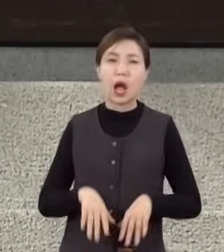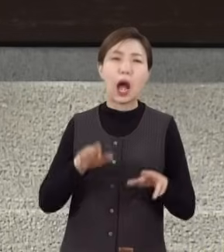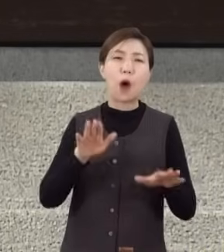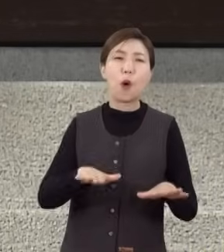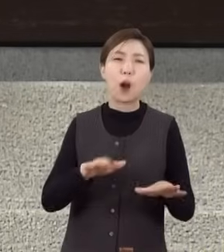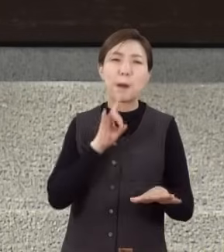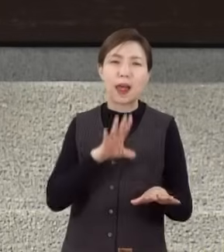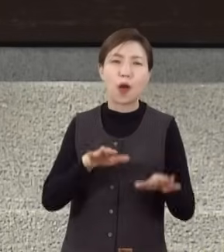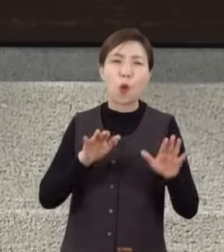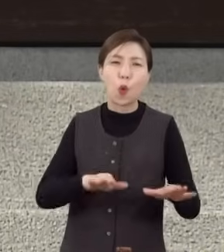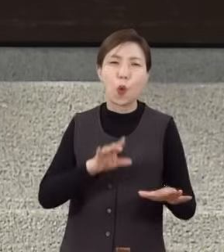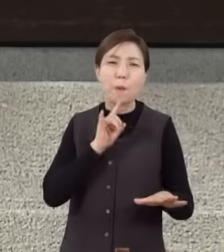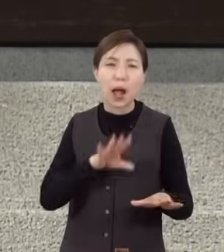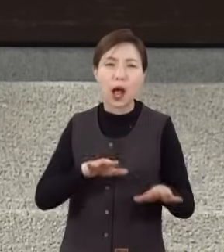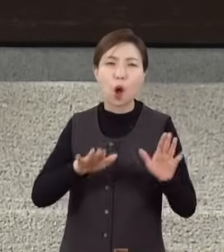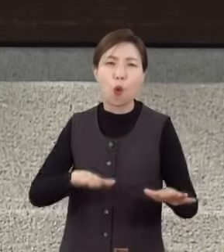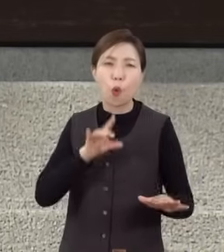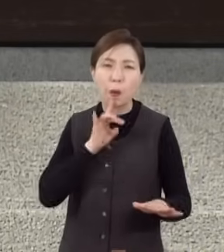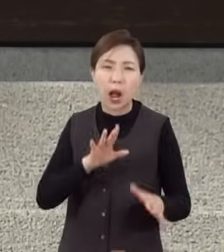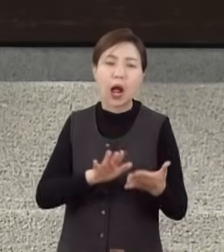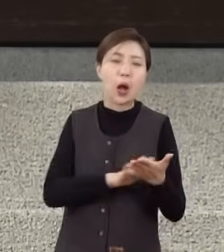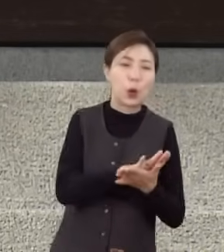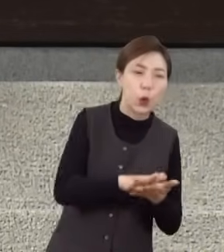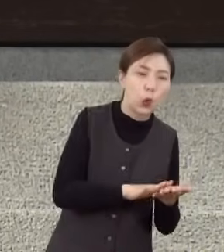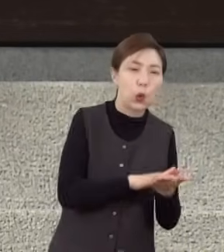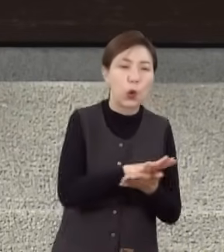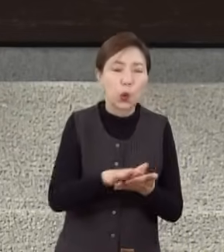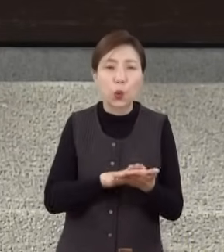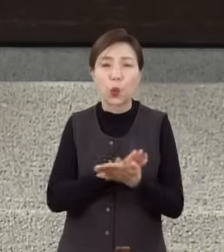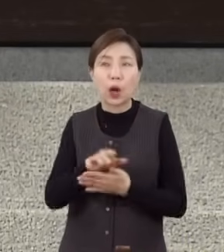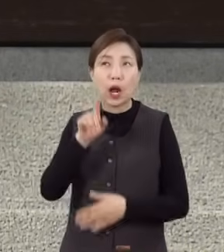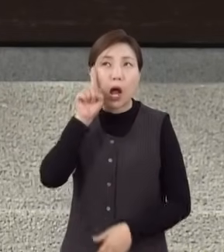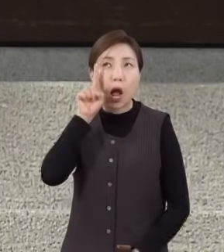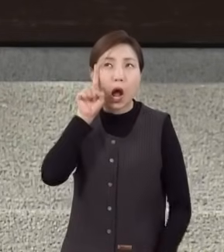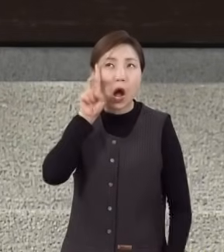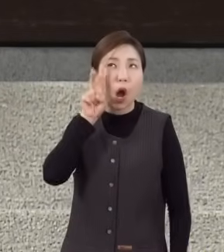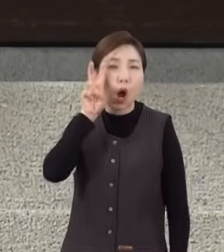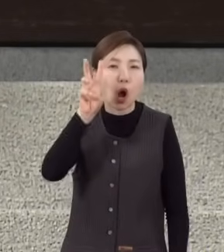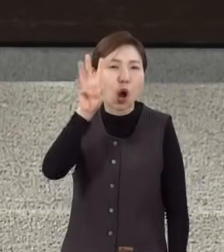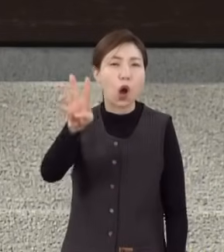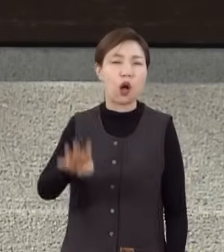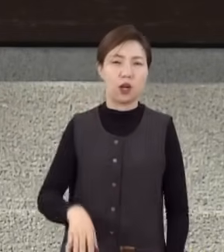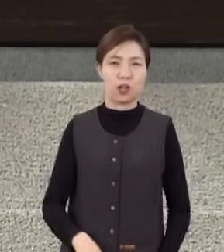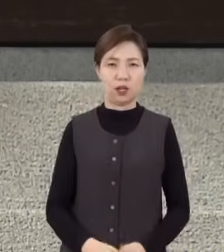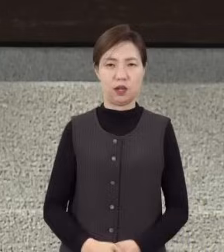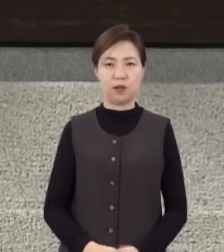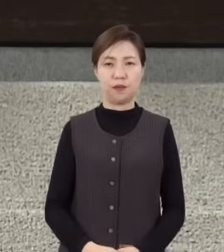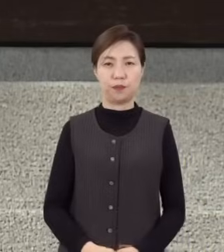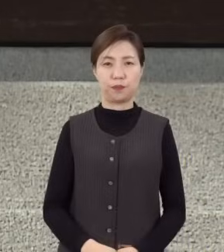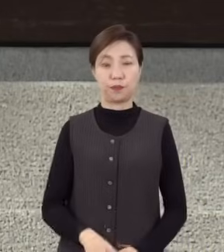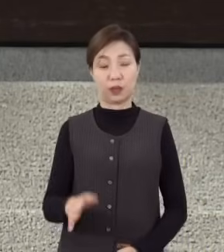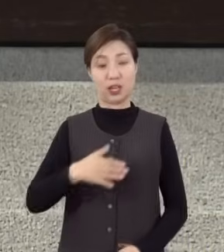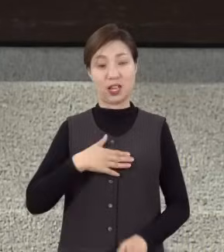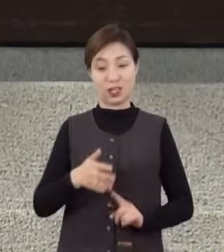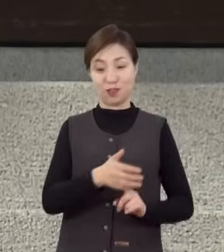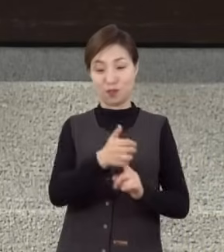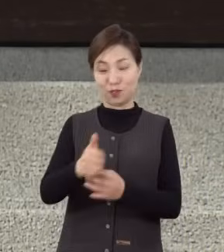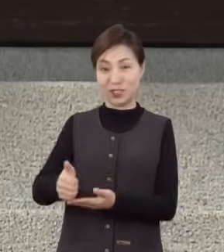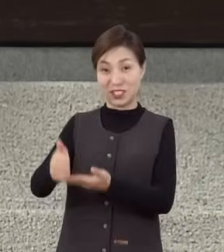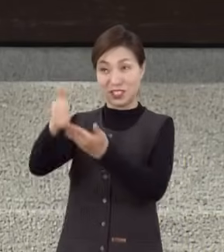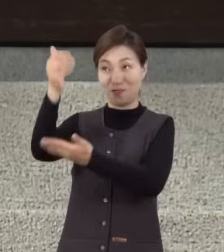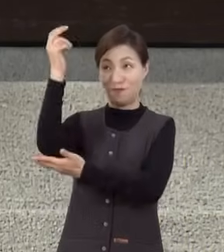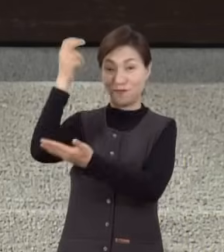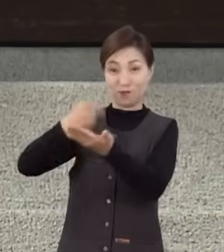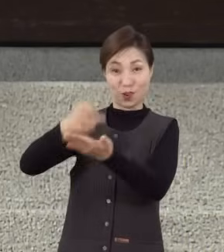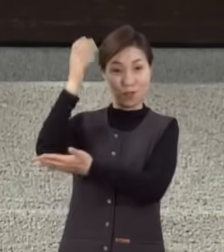놀자. 하루만 더 놀자. 하루만 더 놀자. 네, 여러분, 제가 경전의 이 이야기를